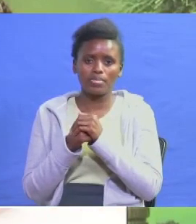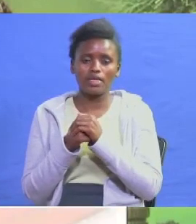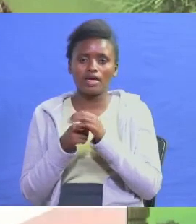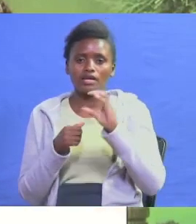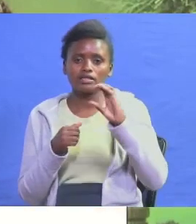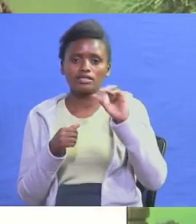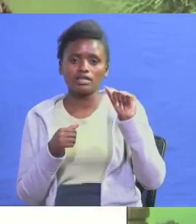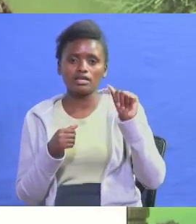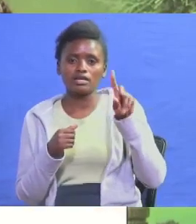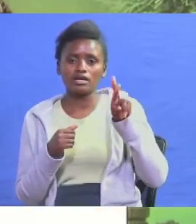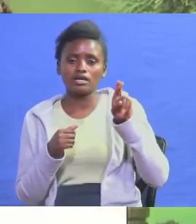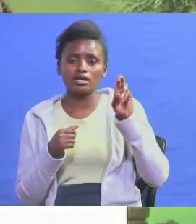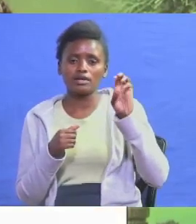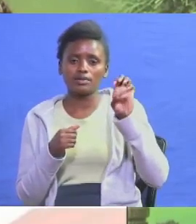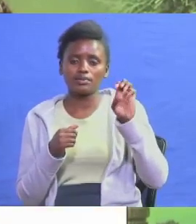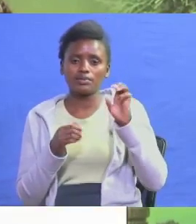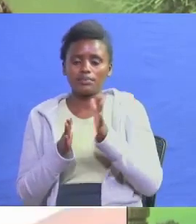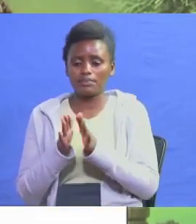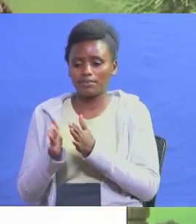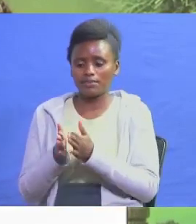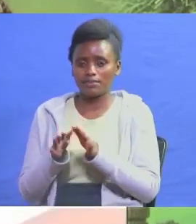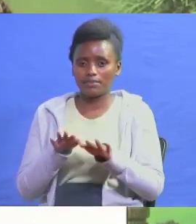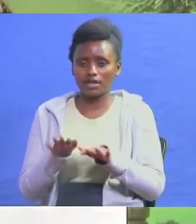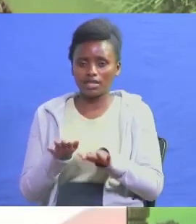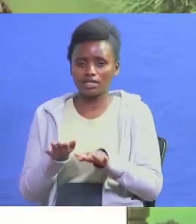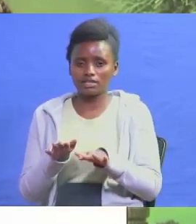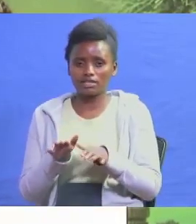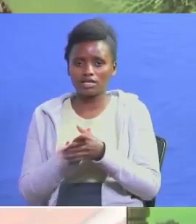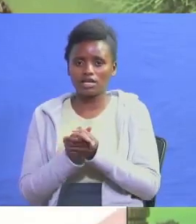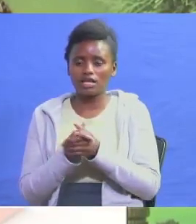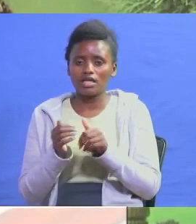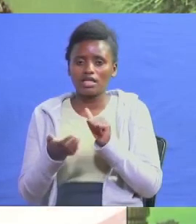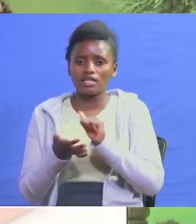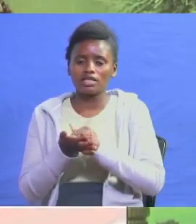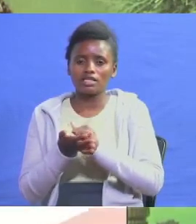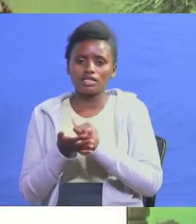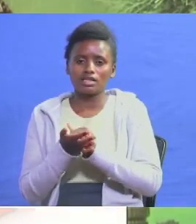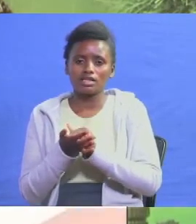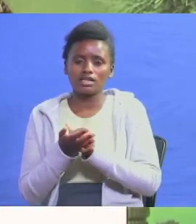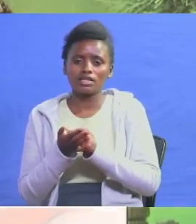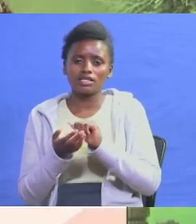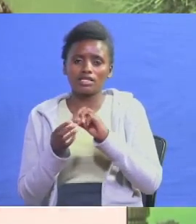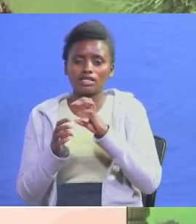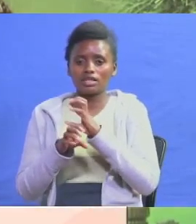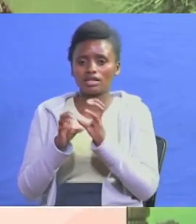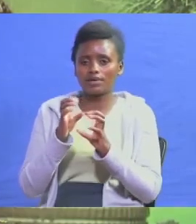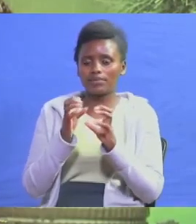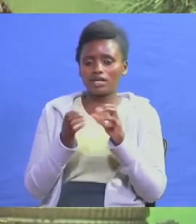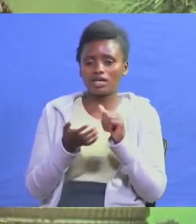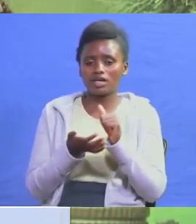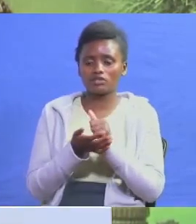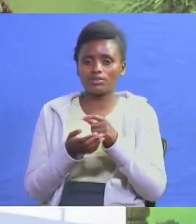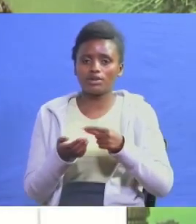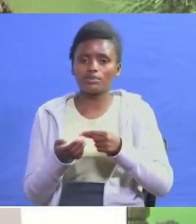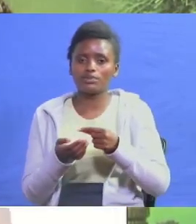markets have emerged as a pivotal financial instrument that can catalyze climate action by providing